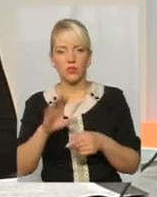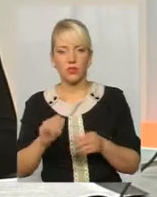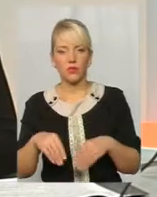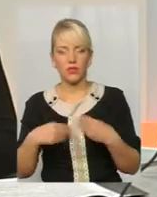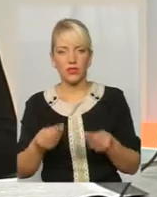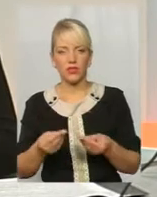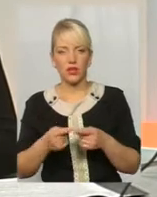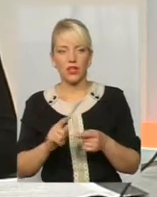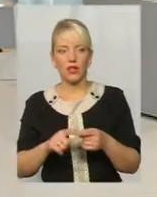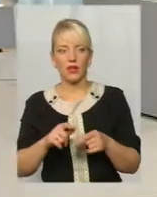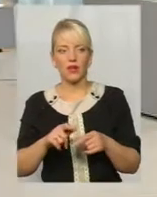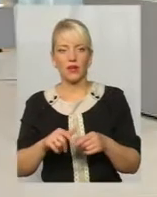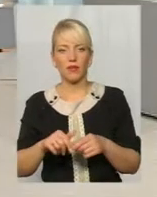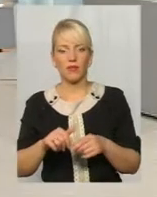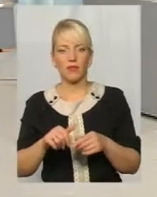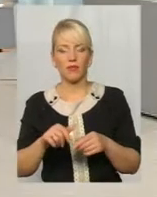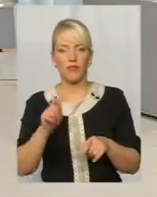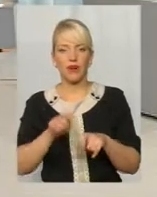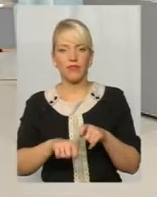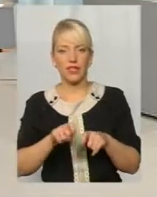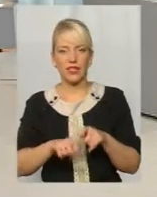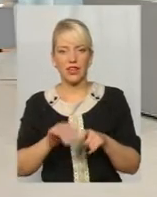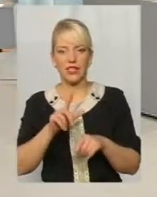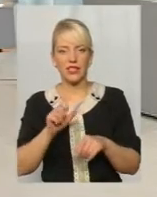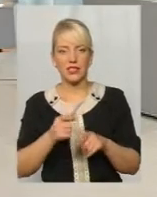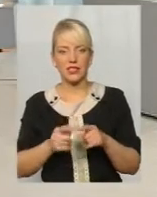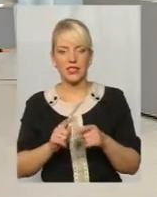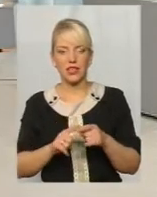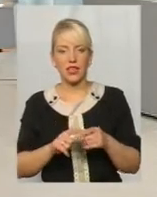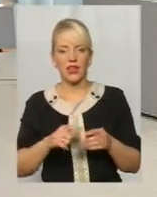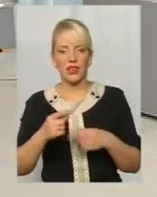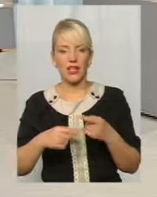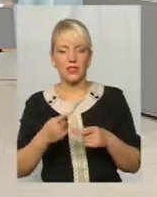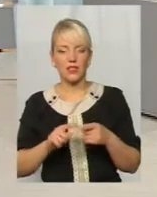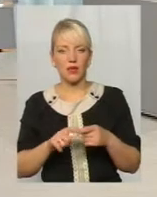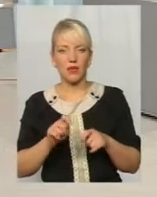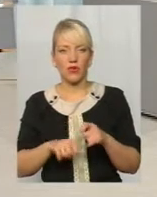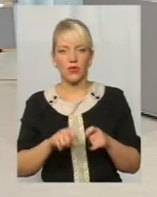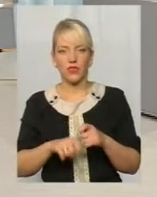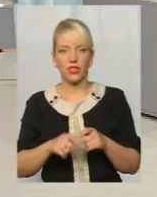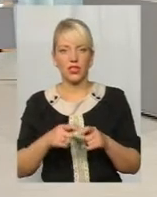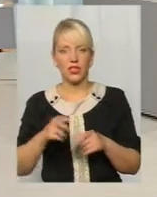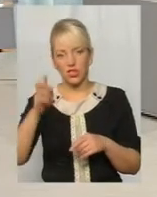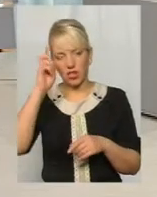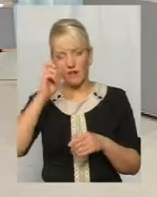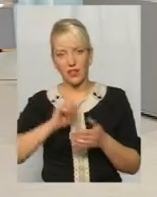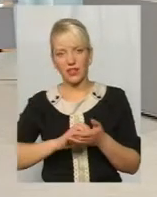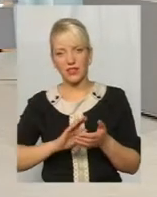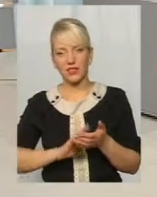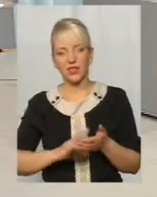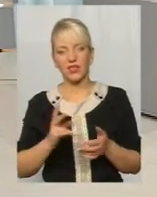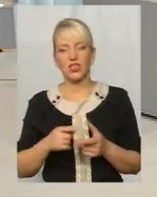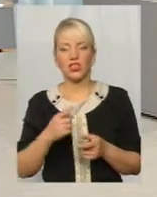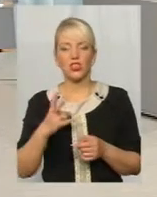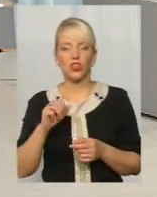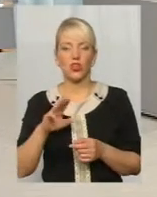призначається камеральна перевірка. І за наслідками камеральної перевірки, я повторюся, державний реєстратор чи нотаріус може